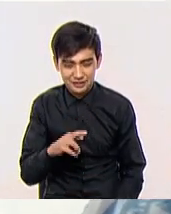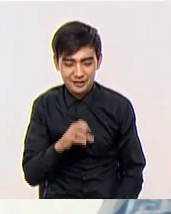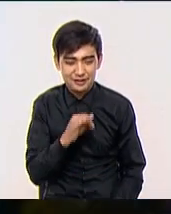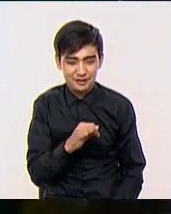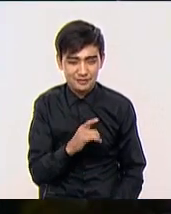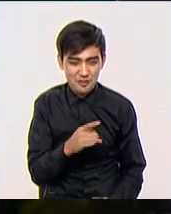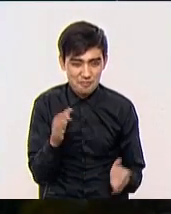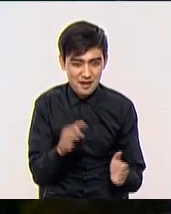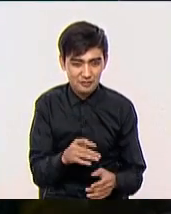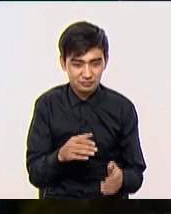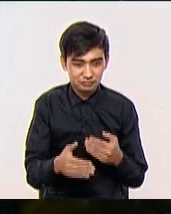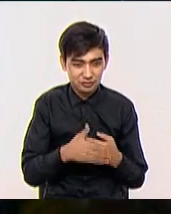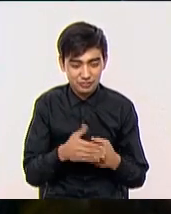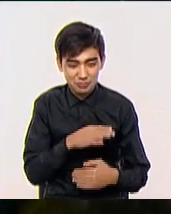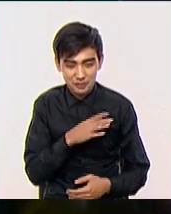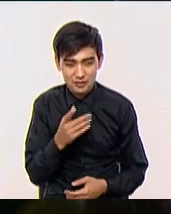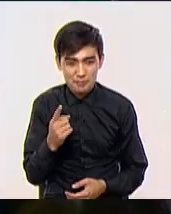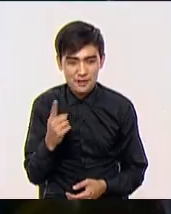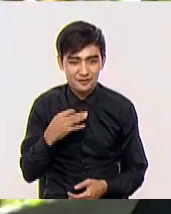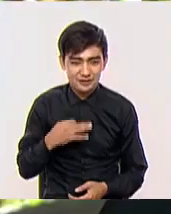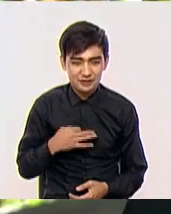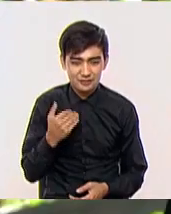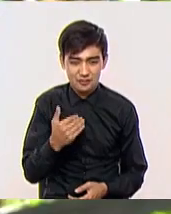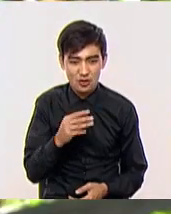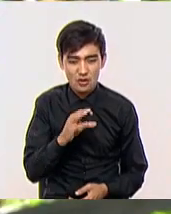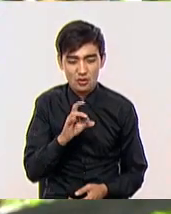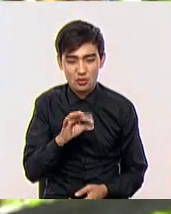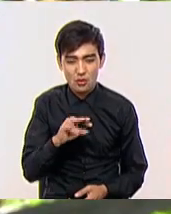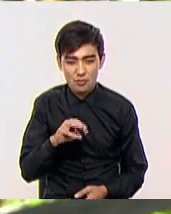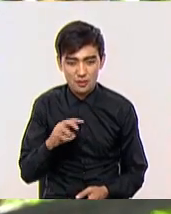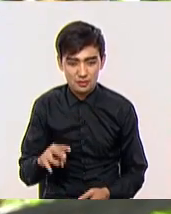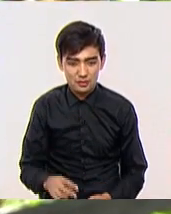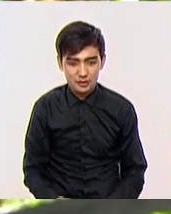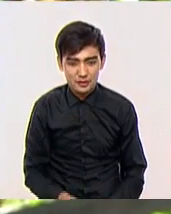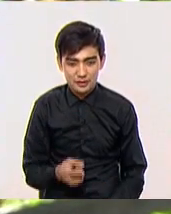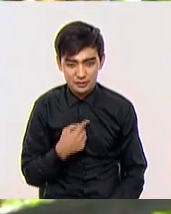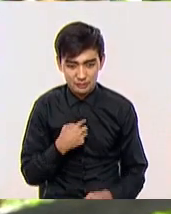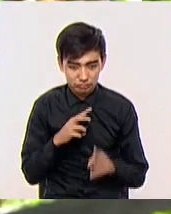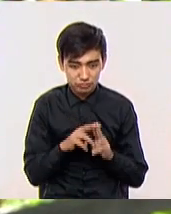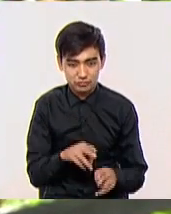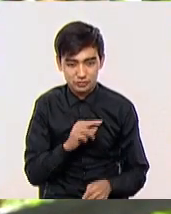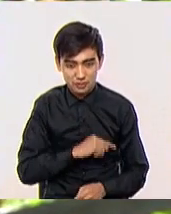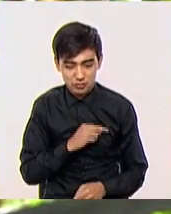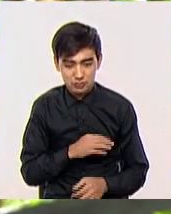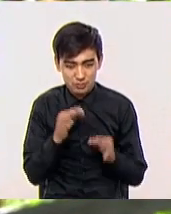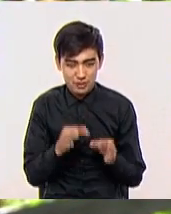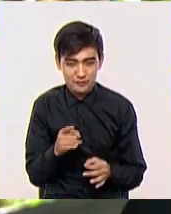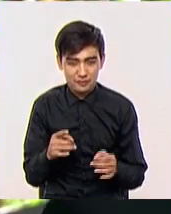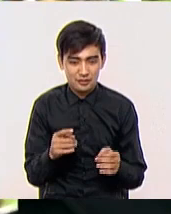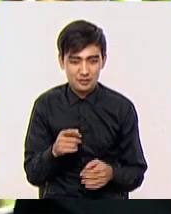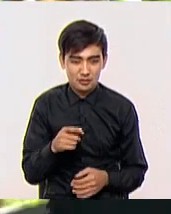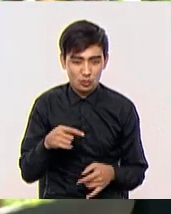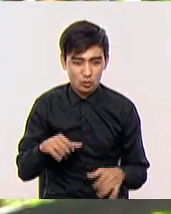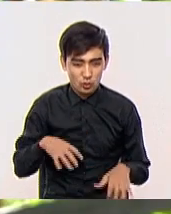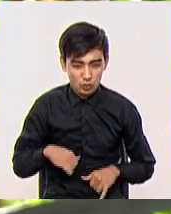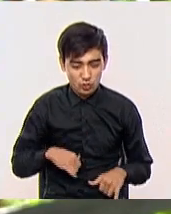кішкентай баланы ұрған оның тұңғышылы Роман. Я их заставил немного заняться спортом, чтобы они не дрались. Ол бала өте